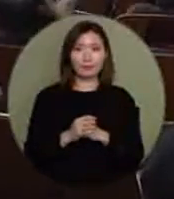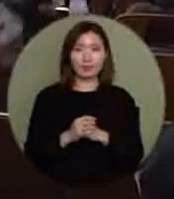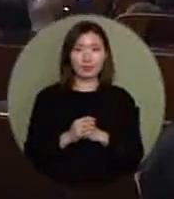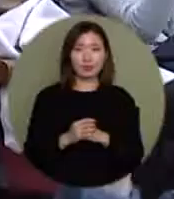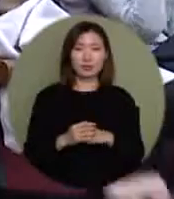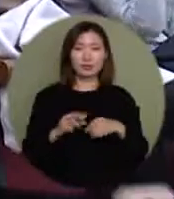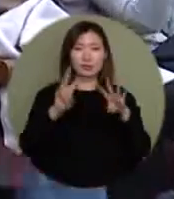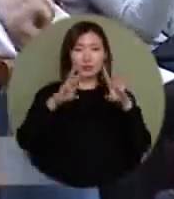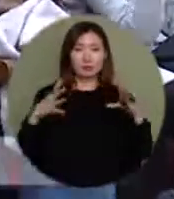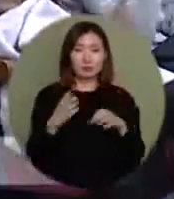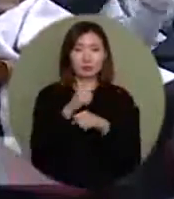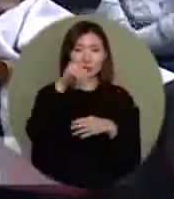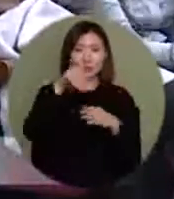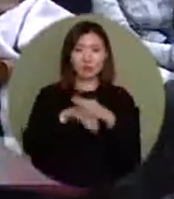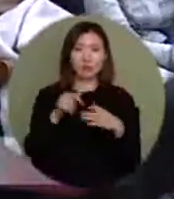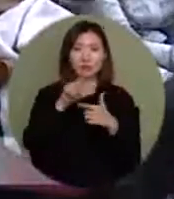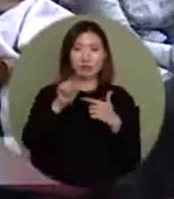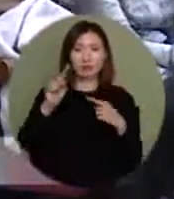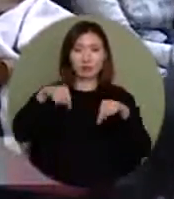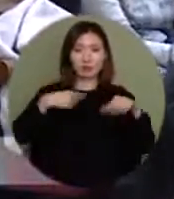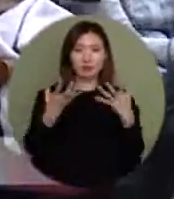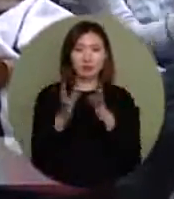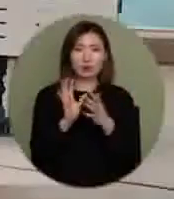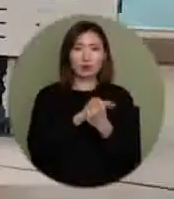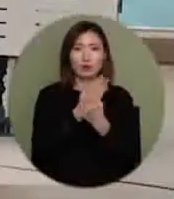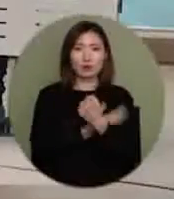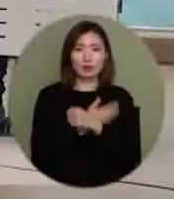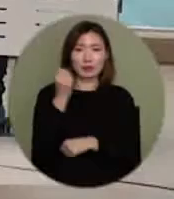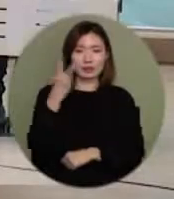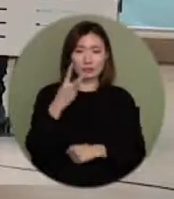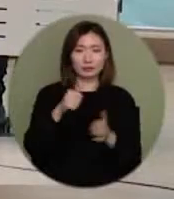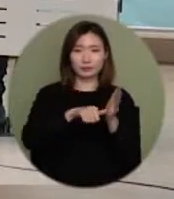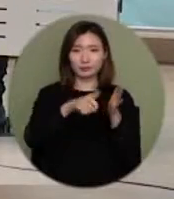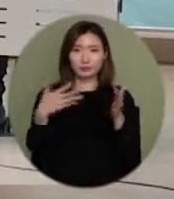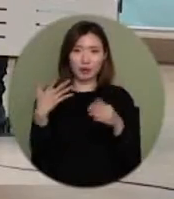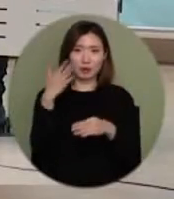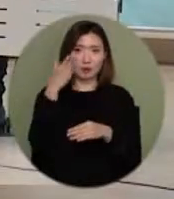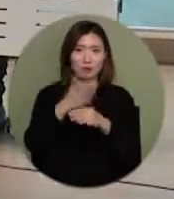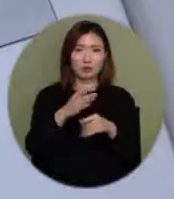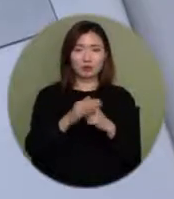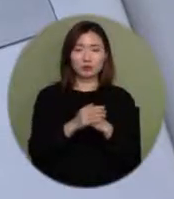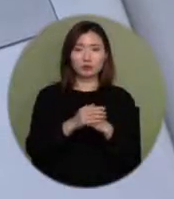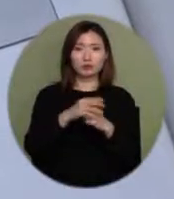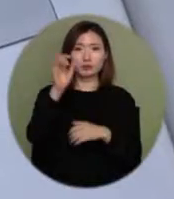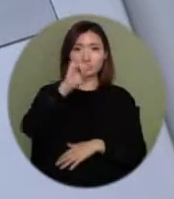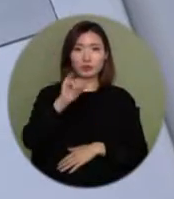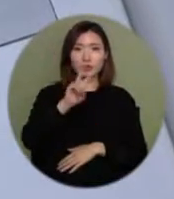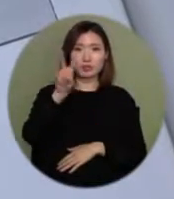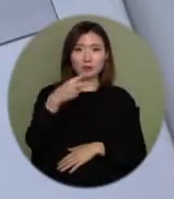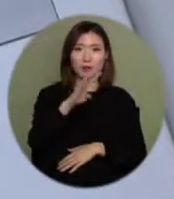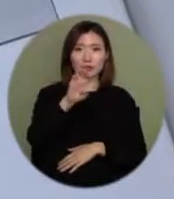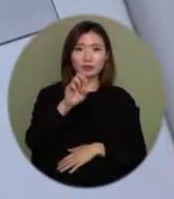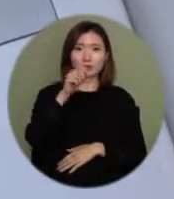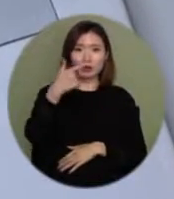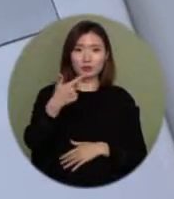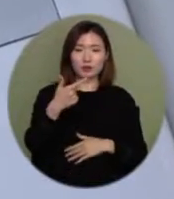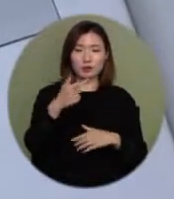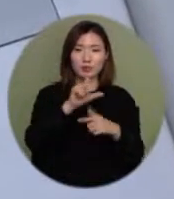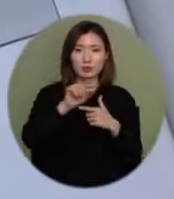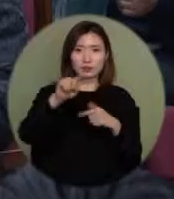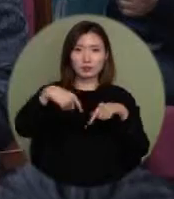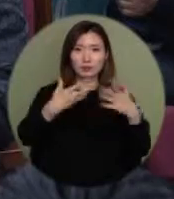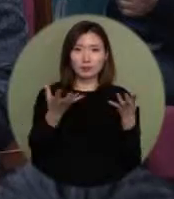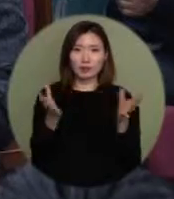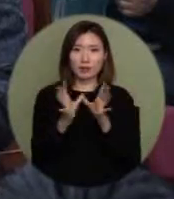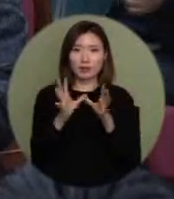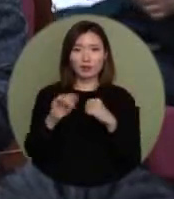4.13 총선을 앞두고 지방자치의 권한이 다시 이슈로 등장했습니다. 전국 246개 지방자치단체 중